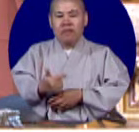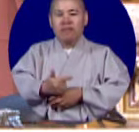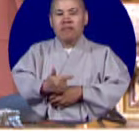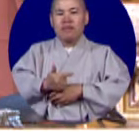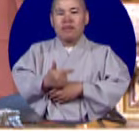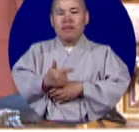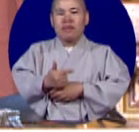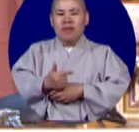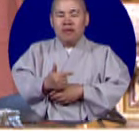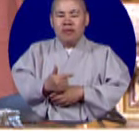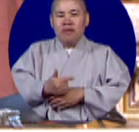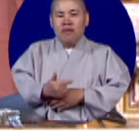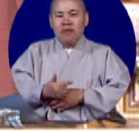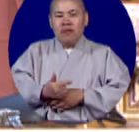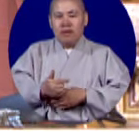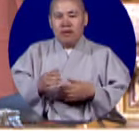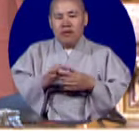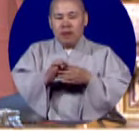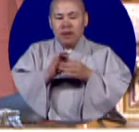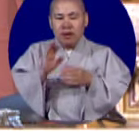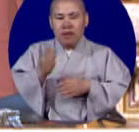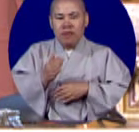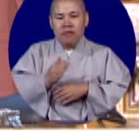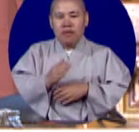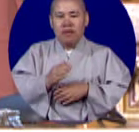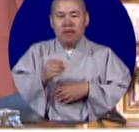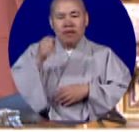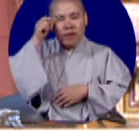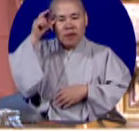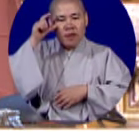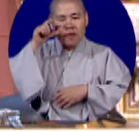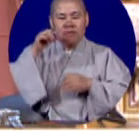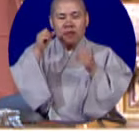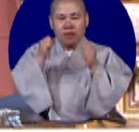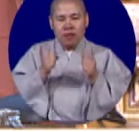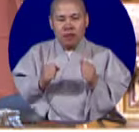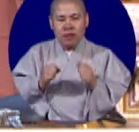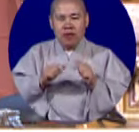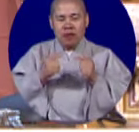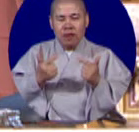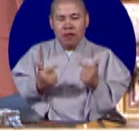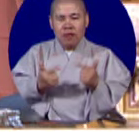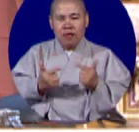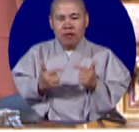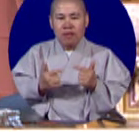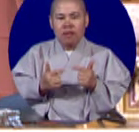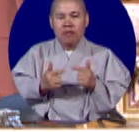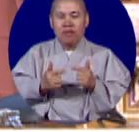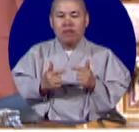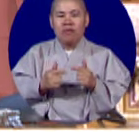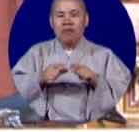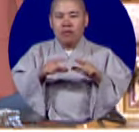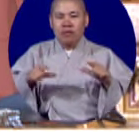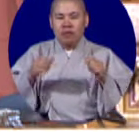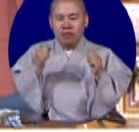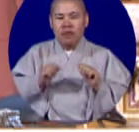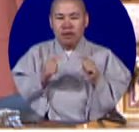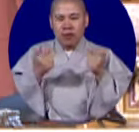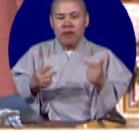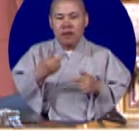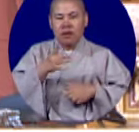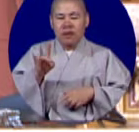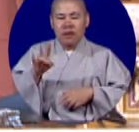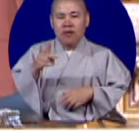세간, 부주 열반. 열반에도 머물지 않고 세간에도 머물지 않는다. 이것이 대승불교입니다.